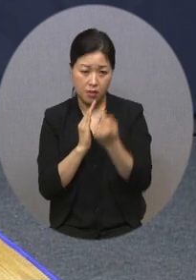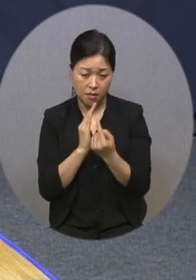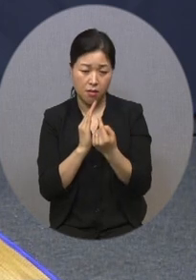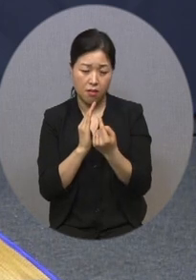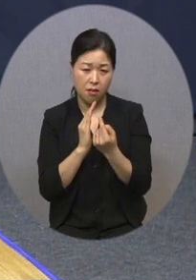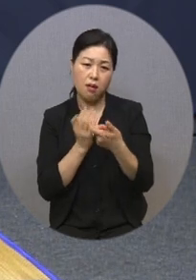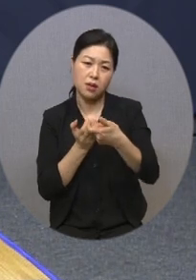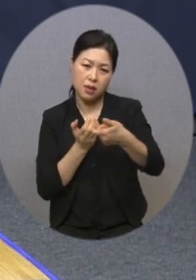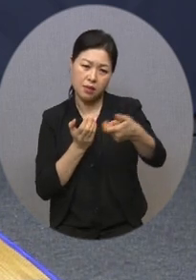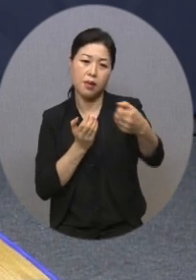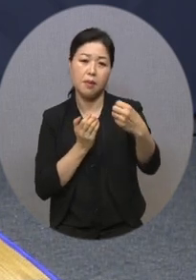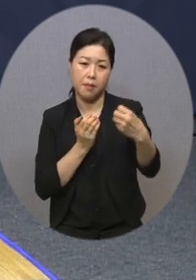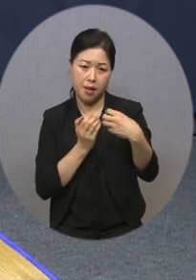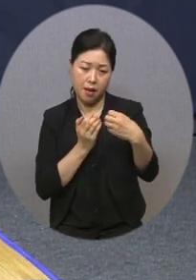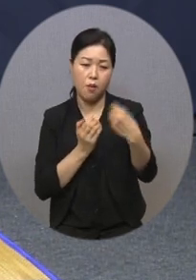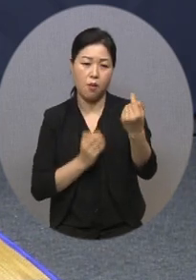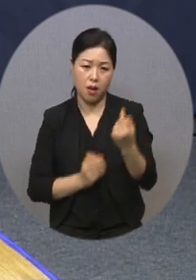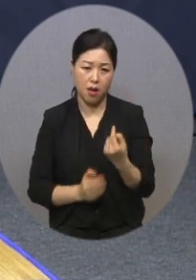나가시는디.